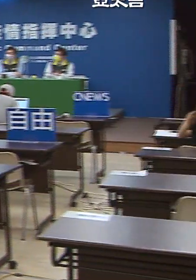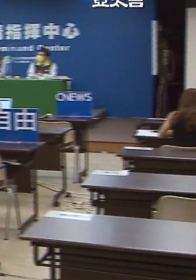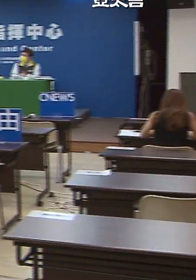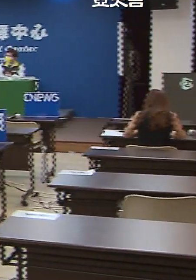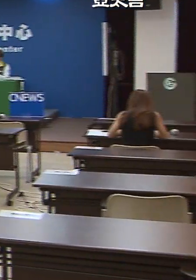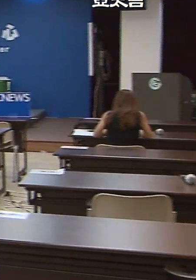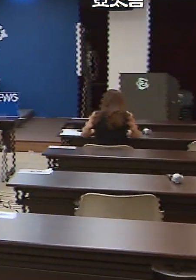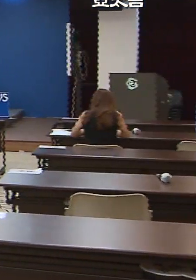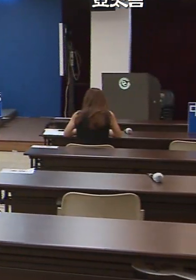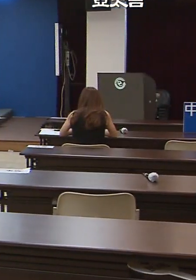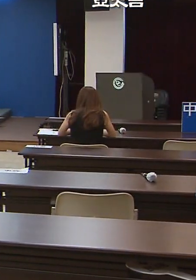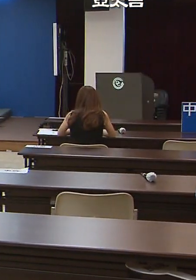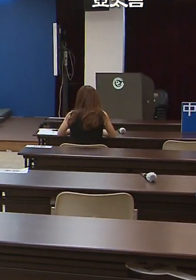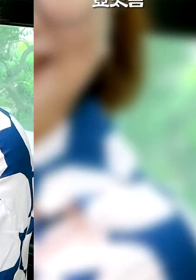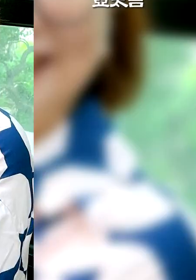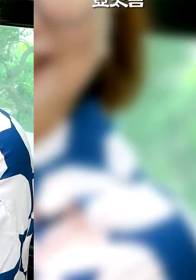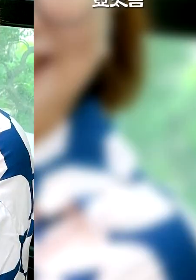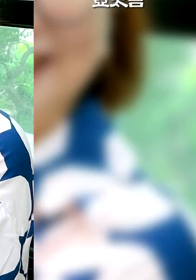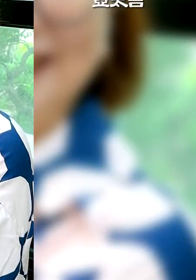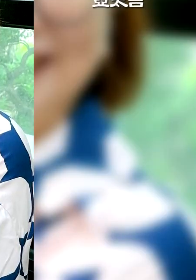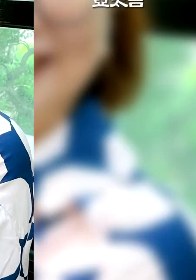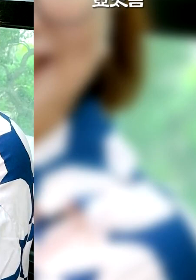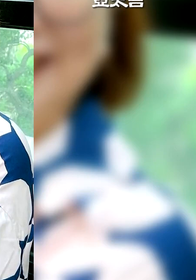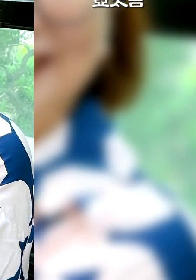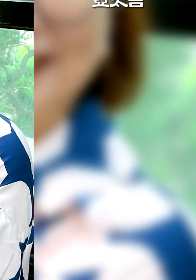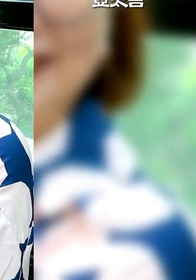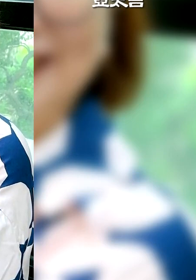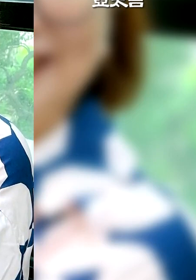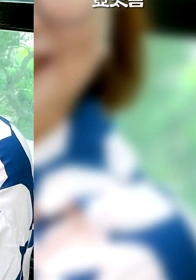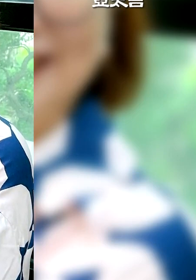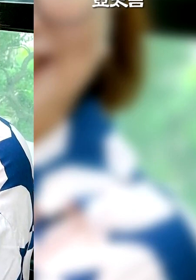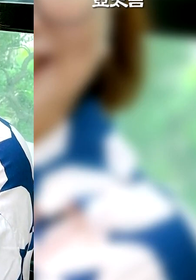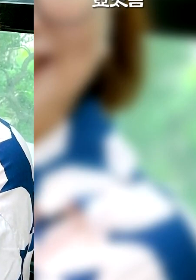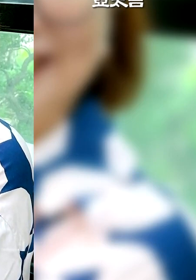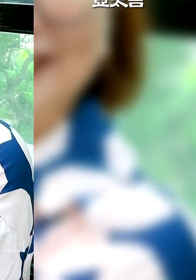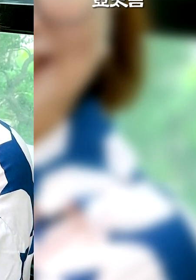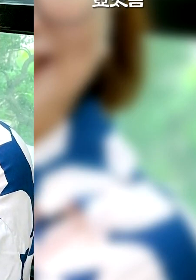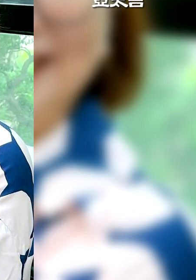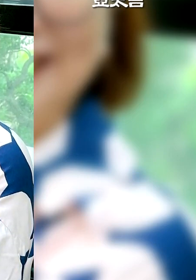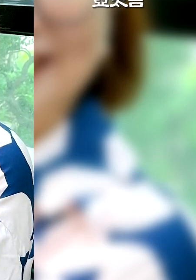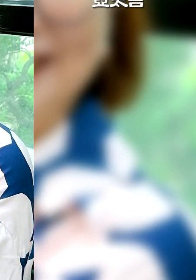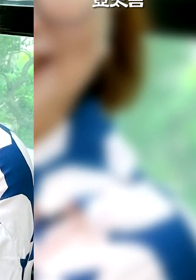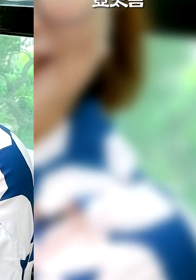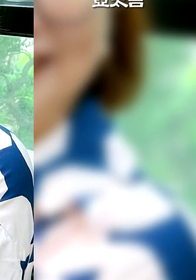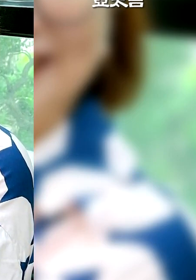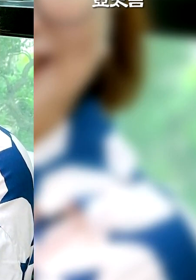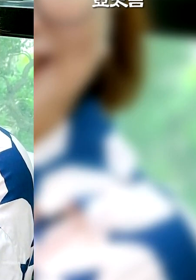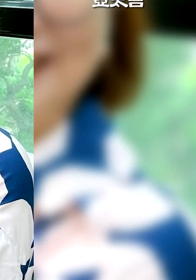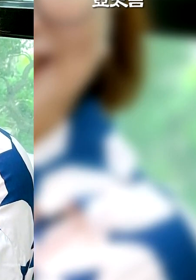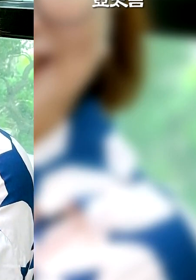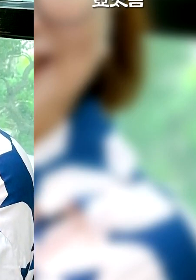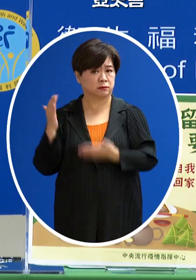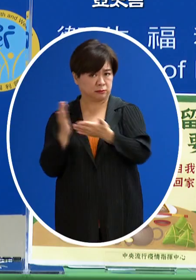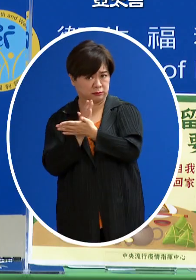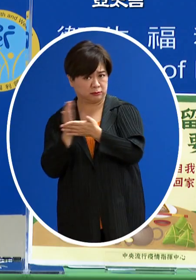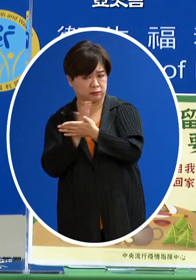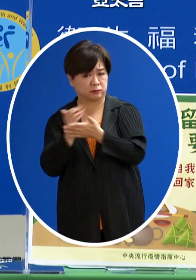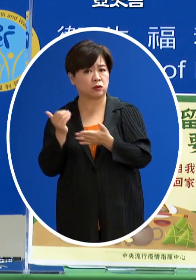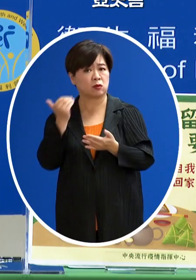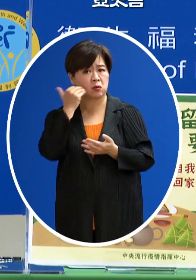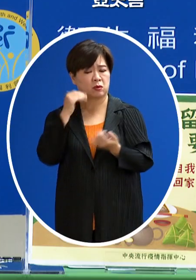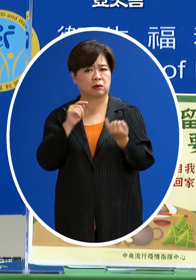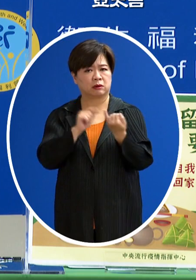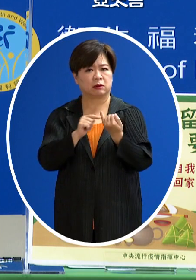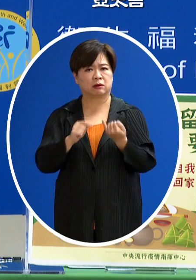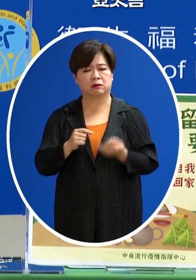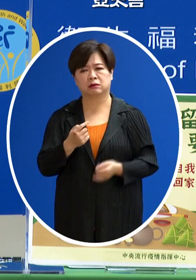缺氧致死个案，周四新传媒资深总监因突然无法呼吸送医，却在途中不幸离世，检查后确